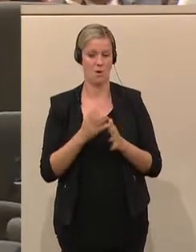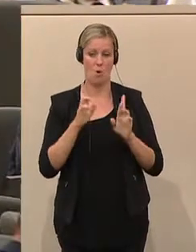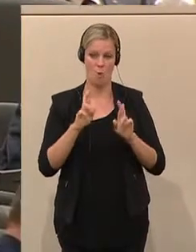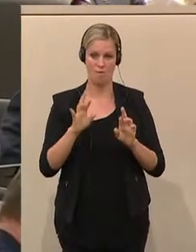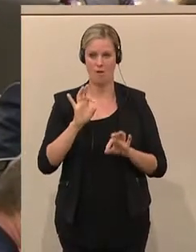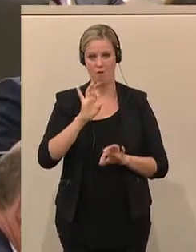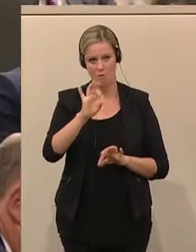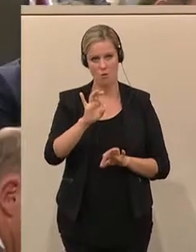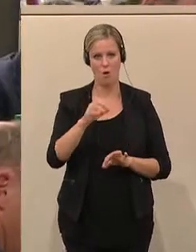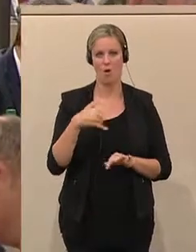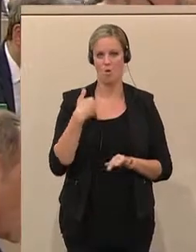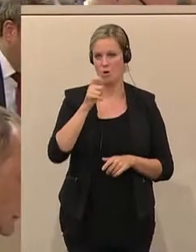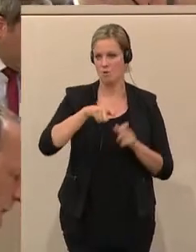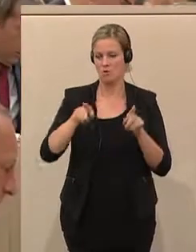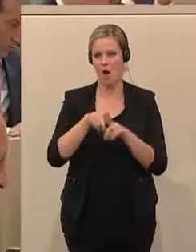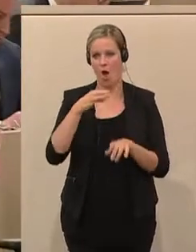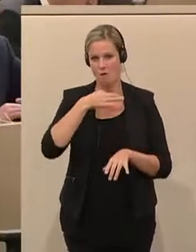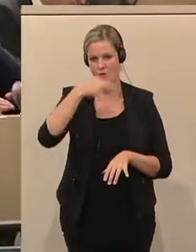zu engagieren.